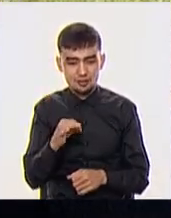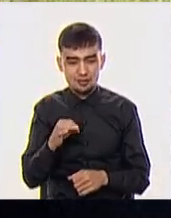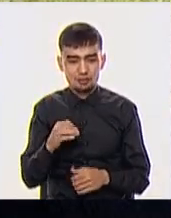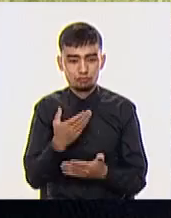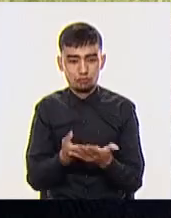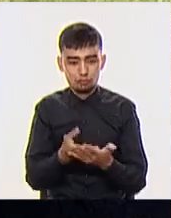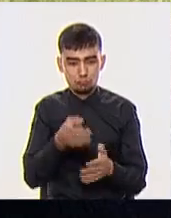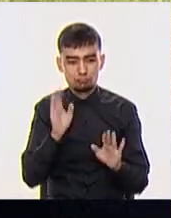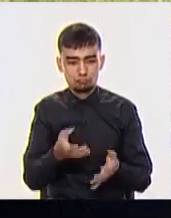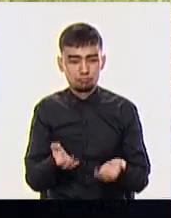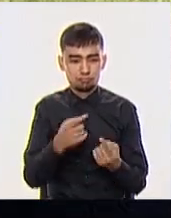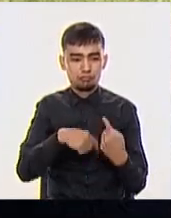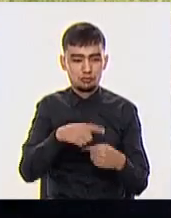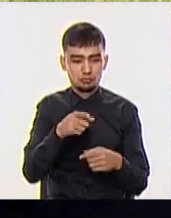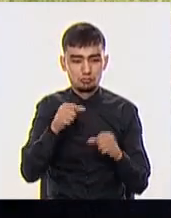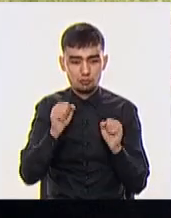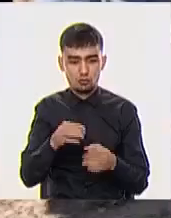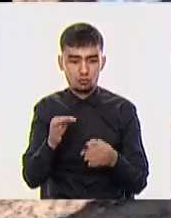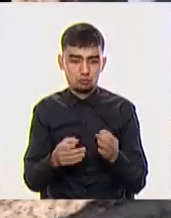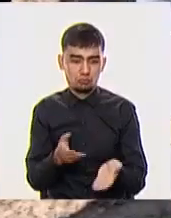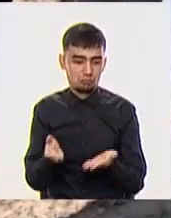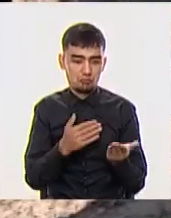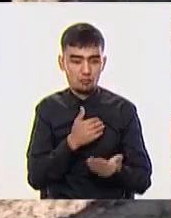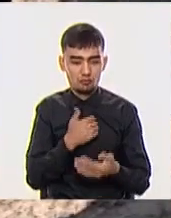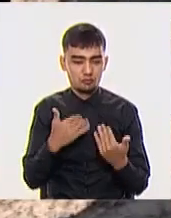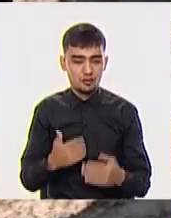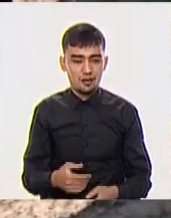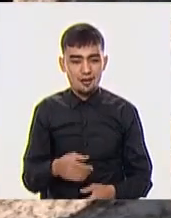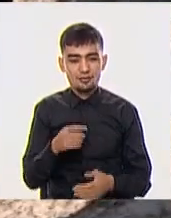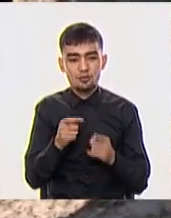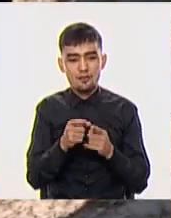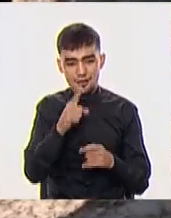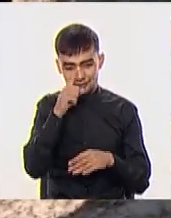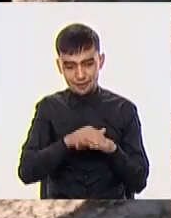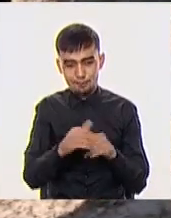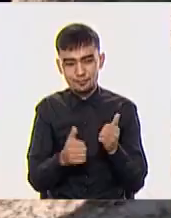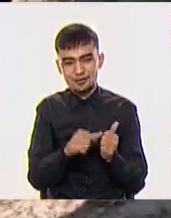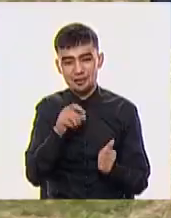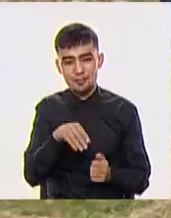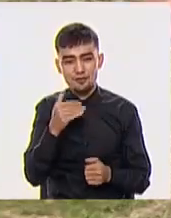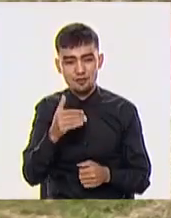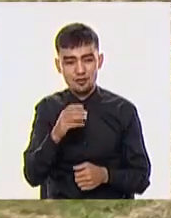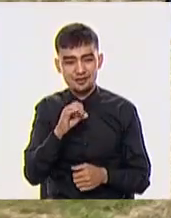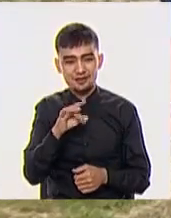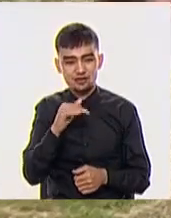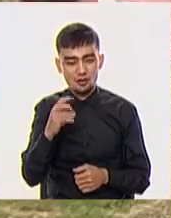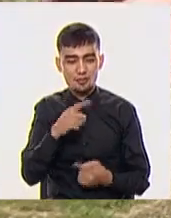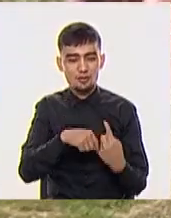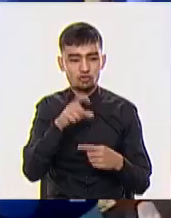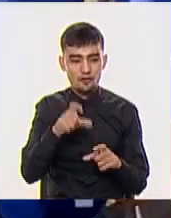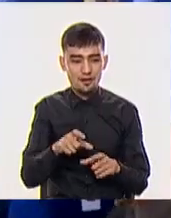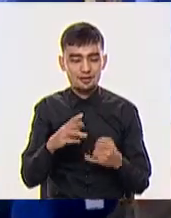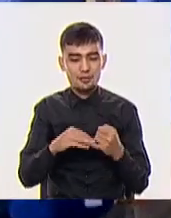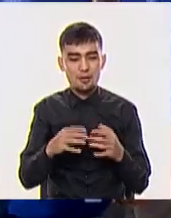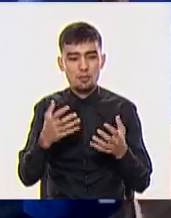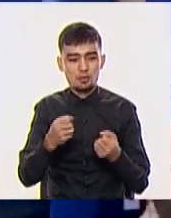советуют подавать на предпринимателя в суд. По словам замакима Тулебийского района Сержана Дусибаева, предприниматель получил землю